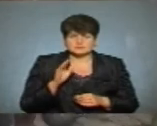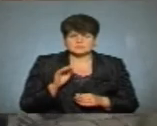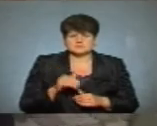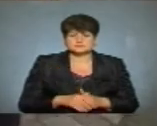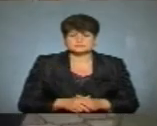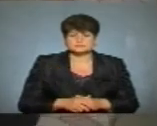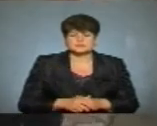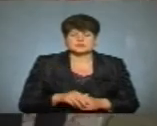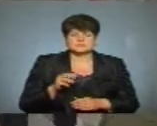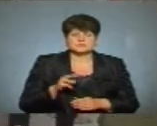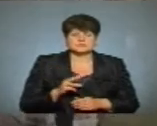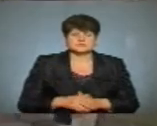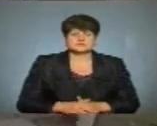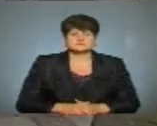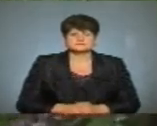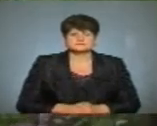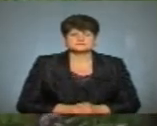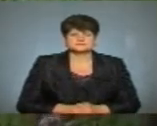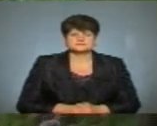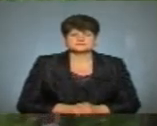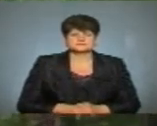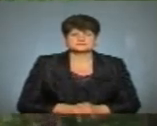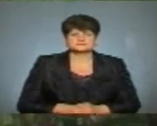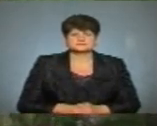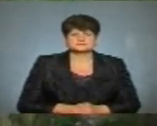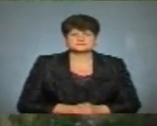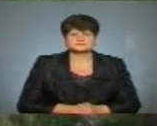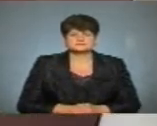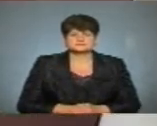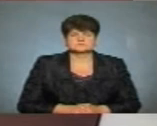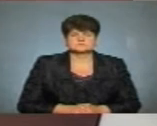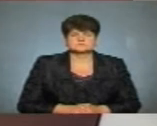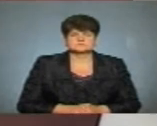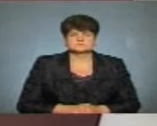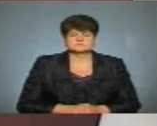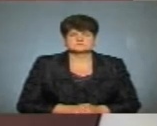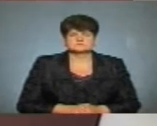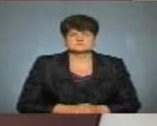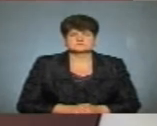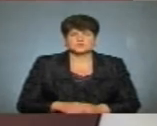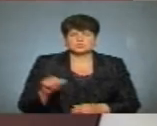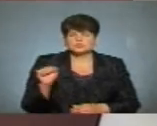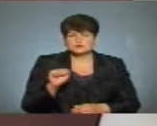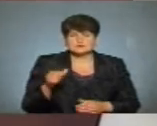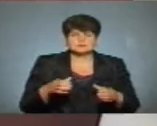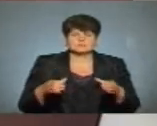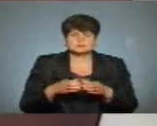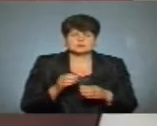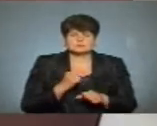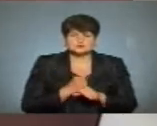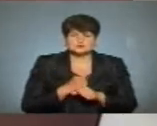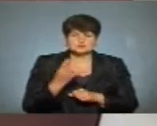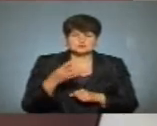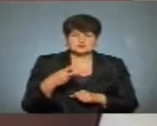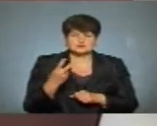Дякую. Марія Котенко, Андрій Бодак. Новини на Суспільному. Тернопільщина. У Теребовлянській громаді працює